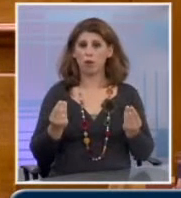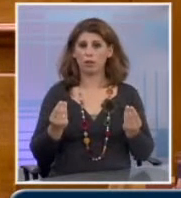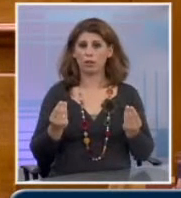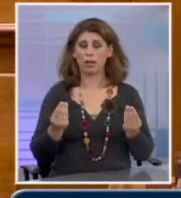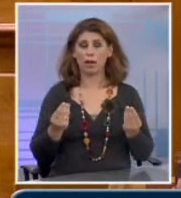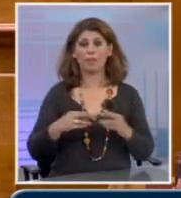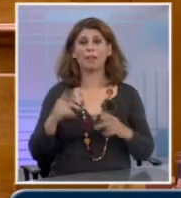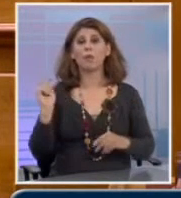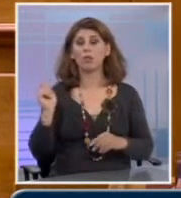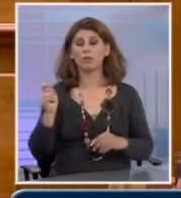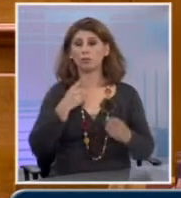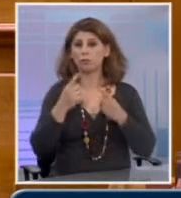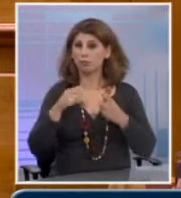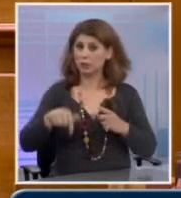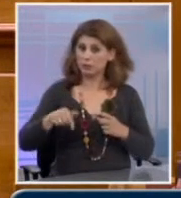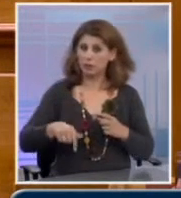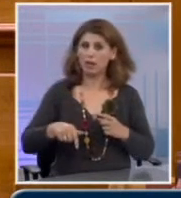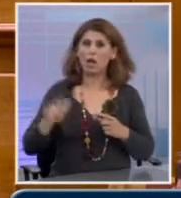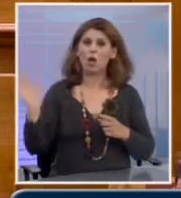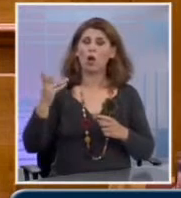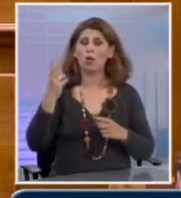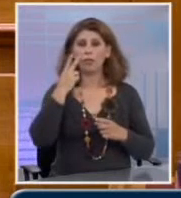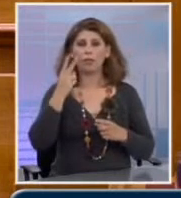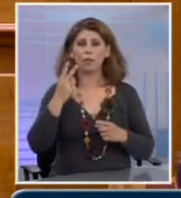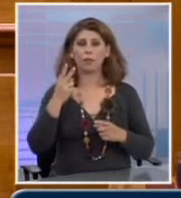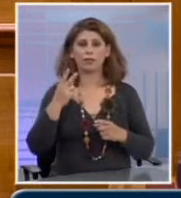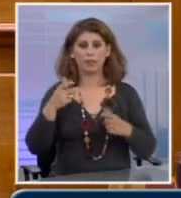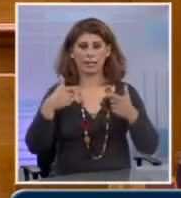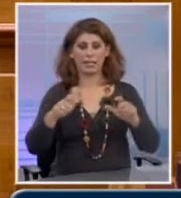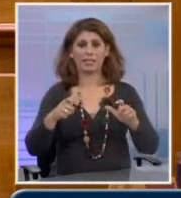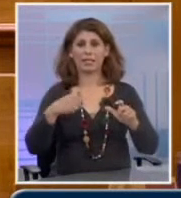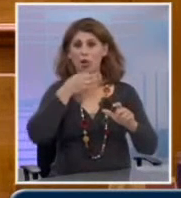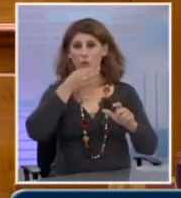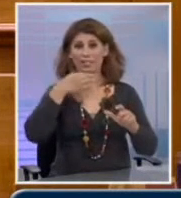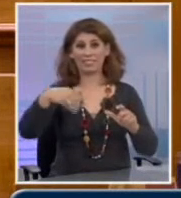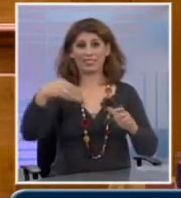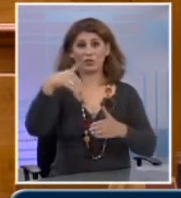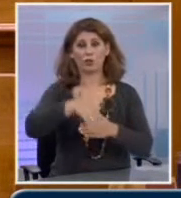την αντιπολίτευση που μιλήσατε σήμερα, όταν θα βλέπετε την κασέτα της ομιλίας σας την Τρίτη το βράδυ,